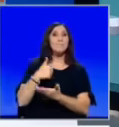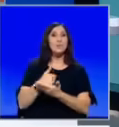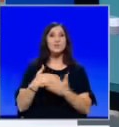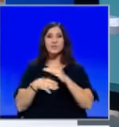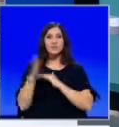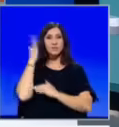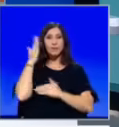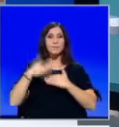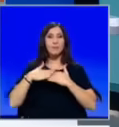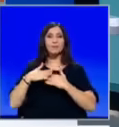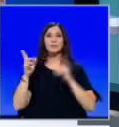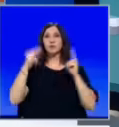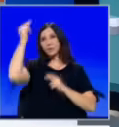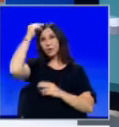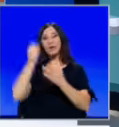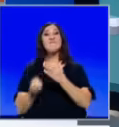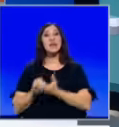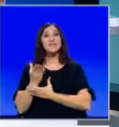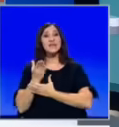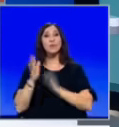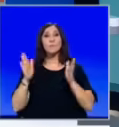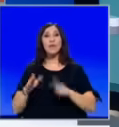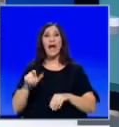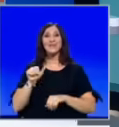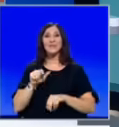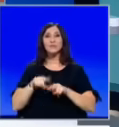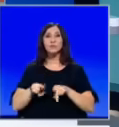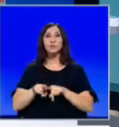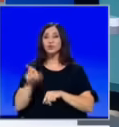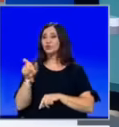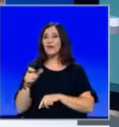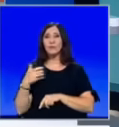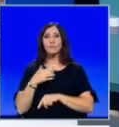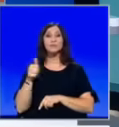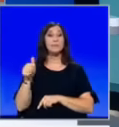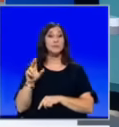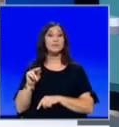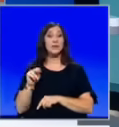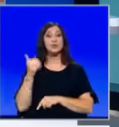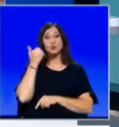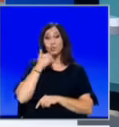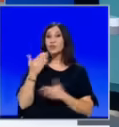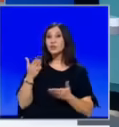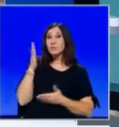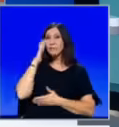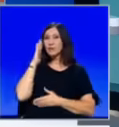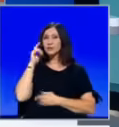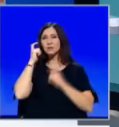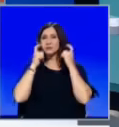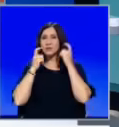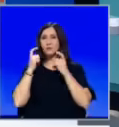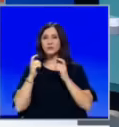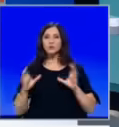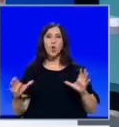министър. ПП, ДБ и Възраждане определиха Атанас Илков като човек на Пеевския. БСП казаха, че е добре, че премиерът се е съобразил